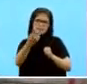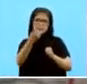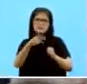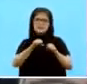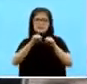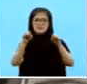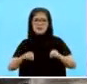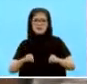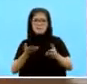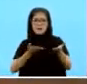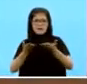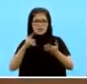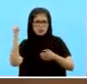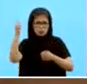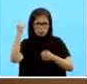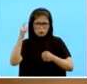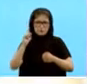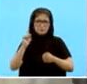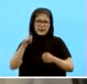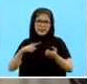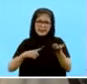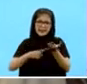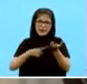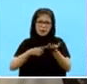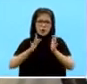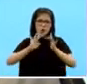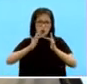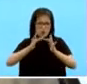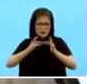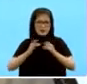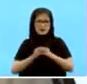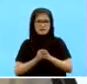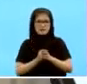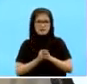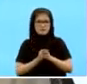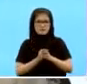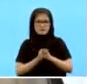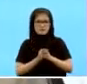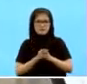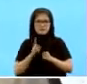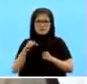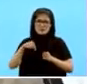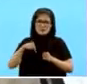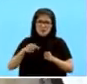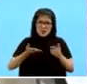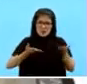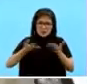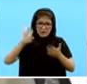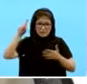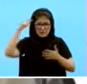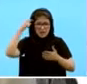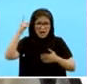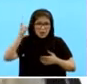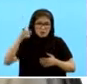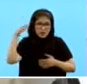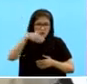dengan penguatan menggunakan teknologi online. Di mana pusat pelayanan itu tidak mesti lagi di kantor pemerintah, tapi bisa menggunakan